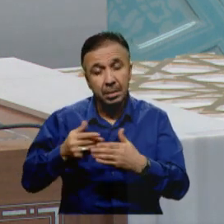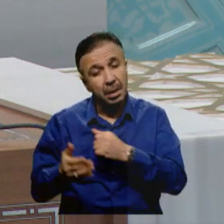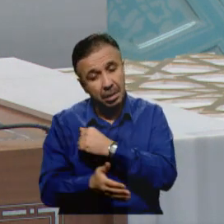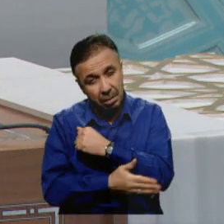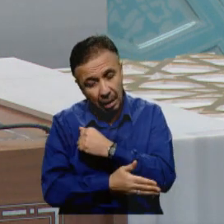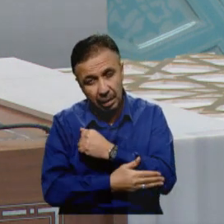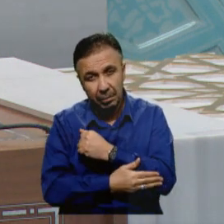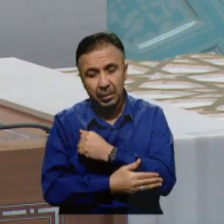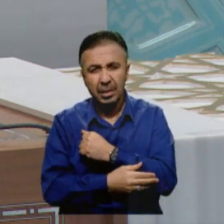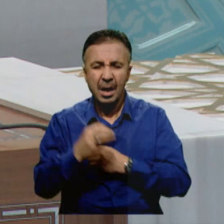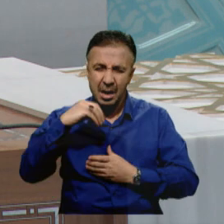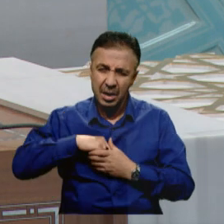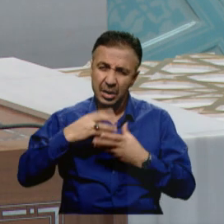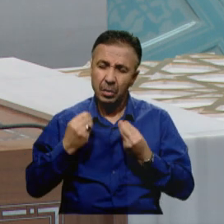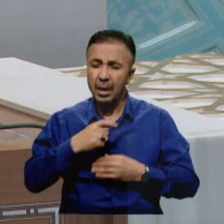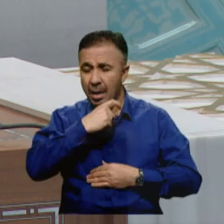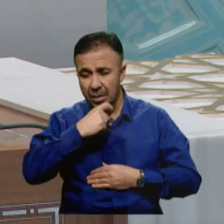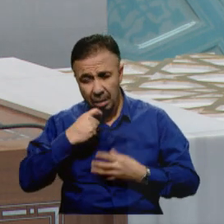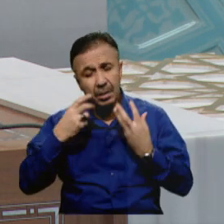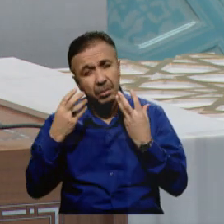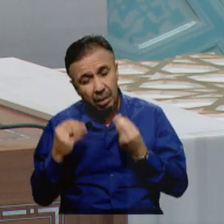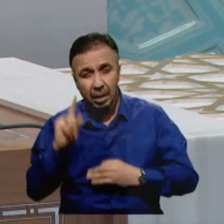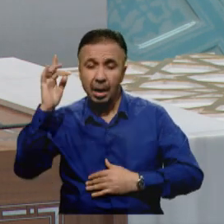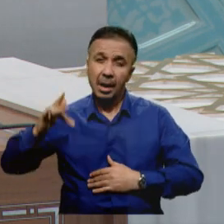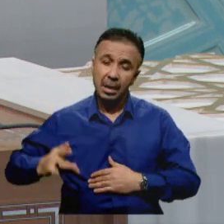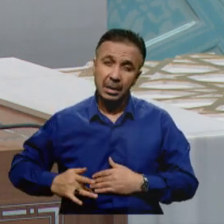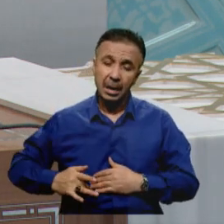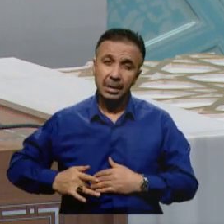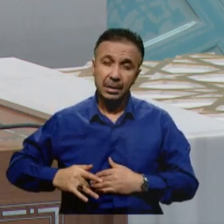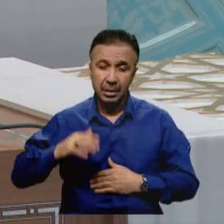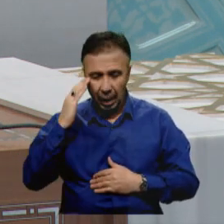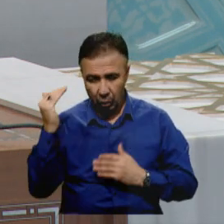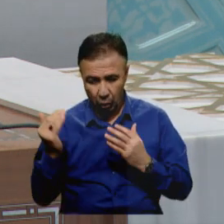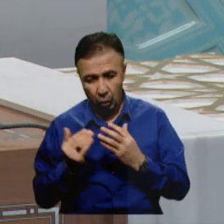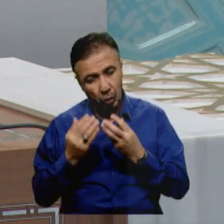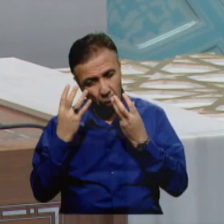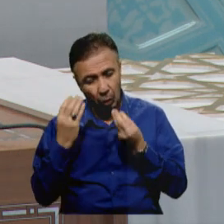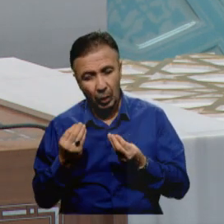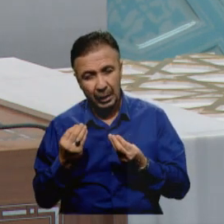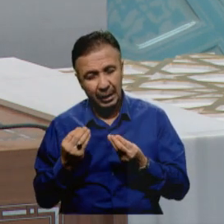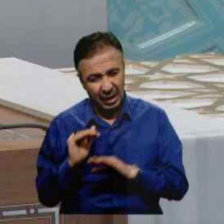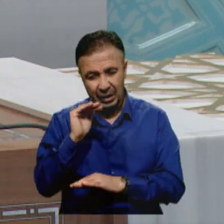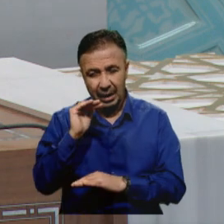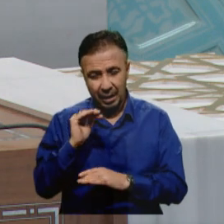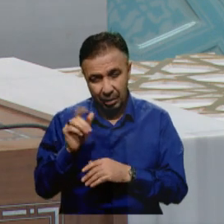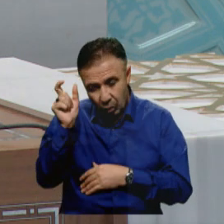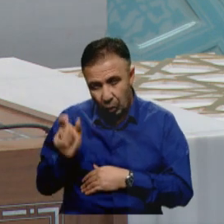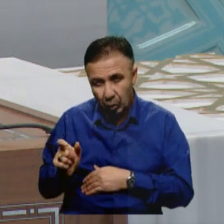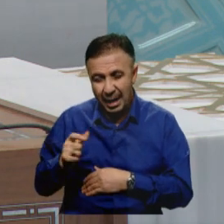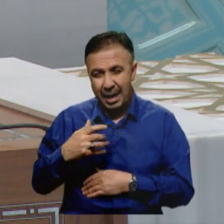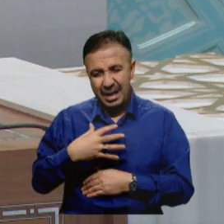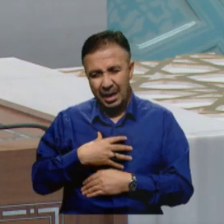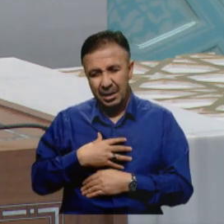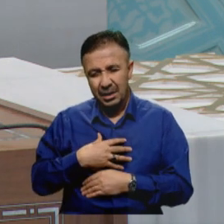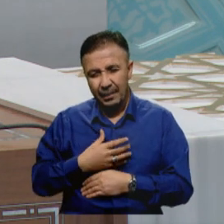hasenatında, içten olan, samimi olan, Allah rızasına esas olan alan kul, kendisi de ihlaslı olup